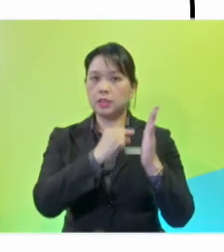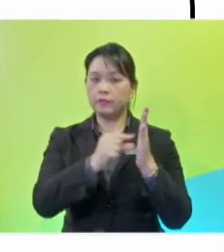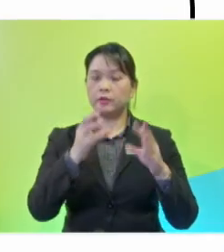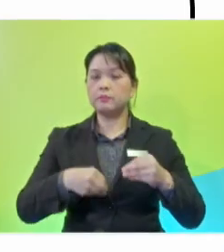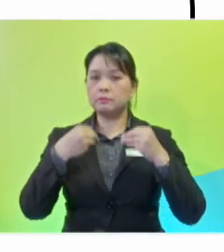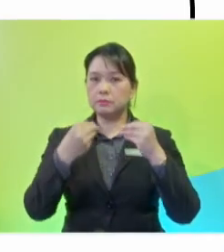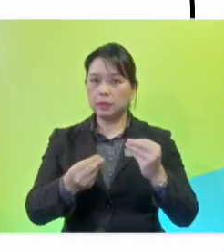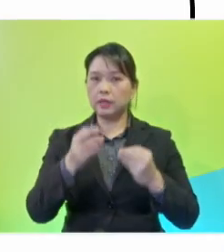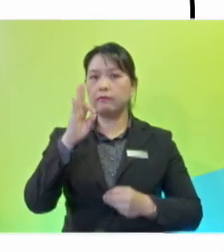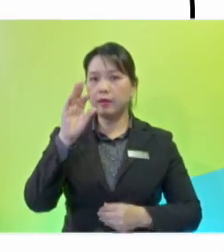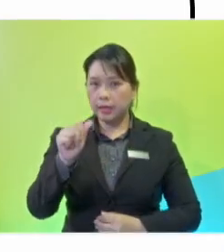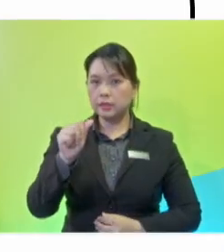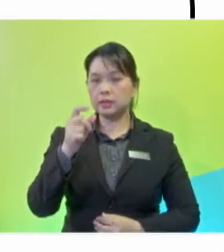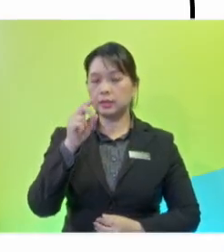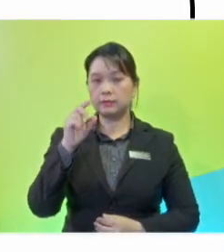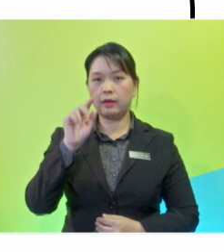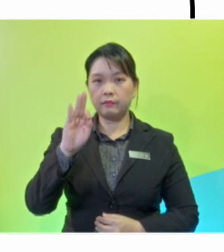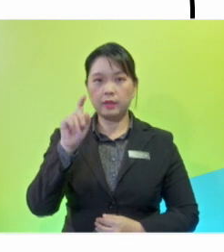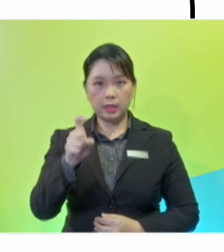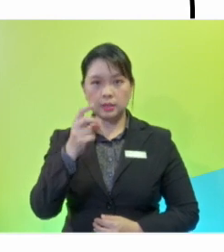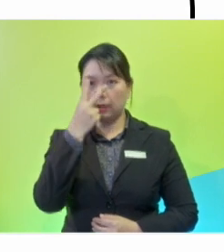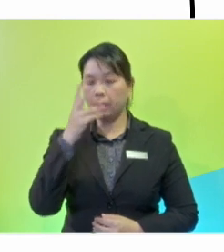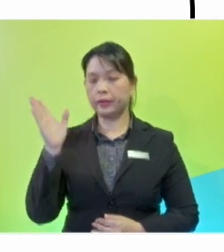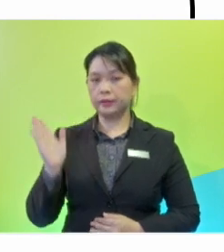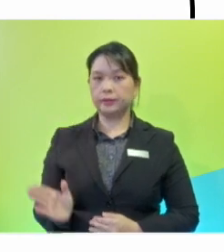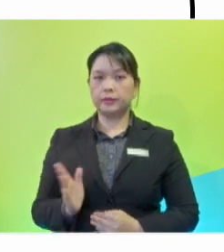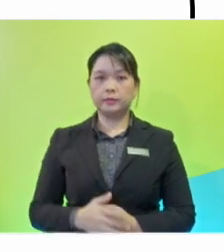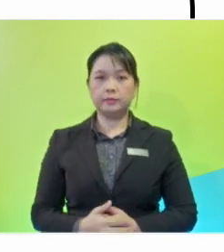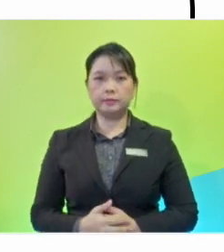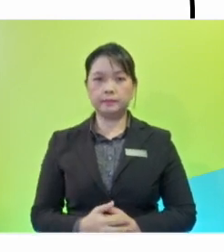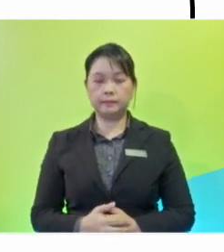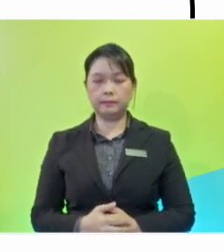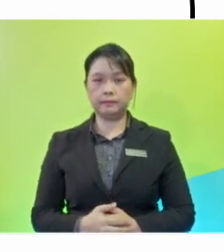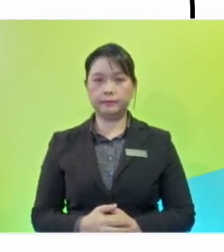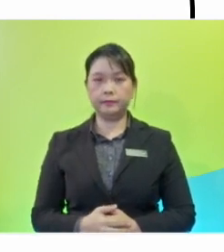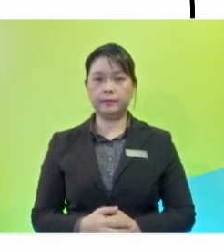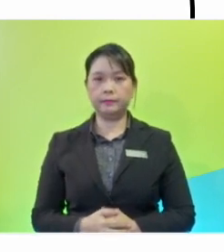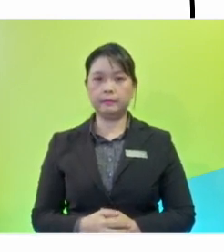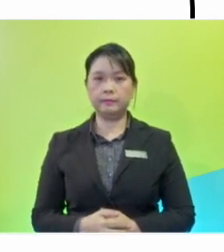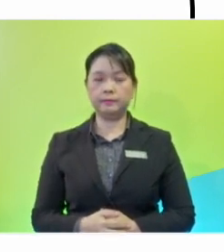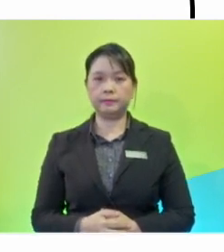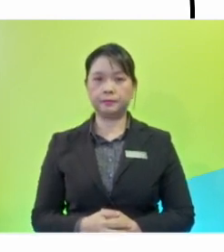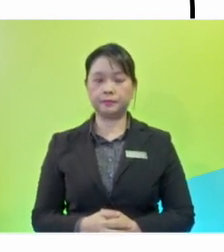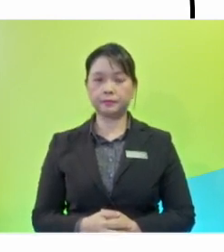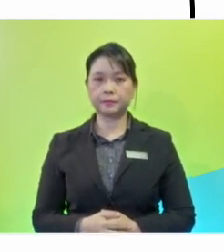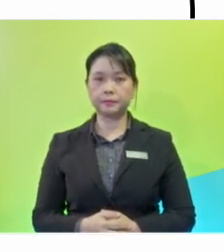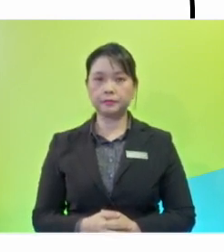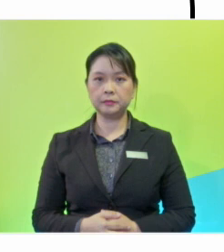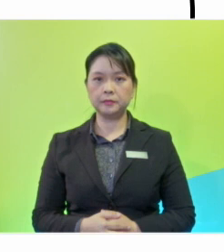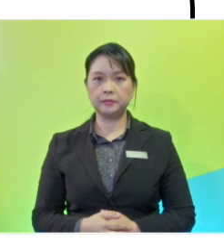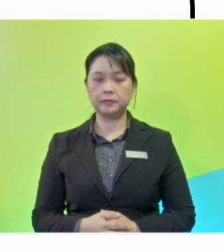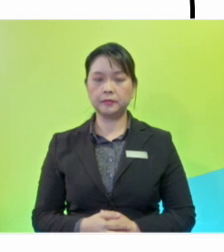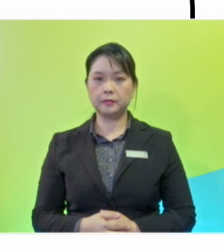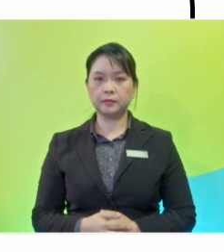efek es02 + 2 bracket e + BX + bracket e-3c